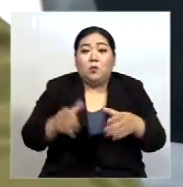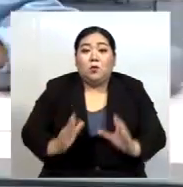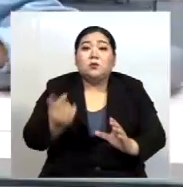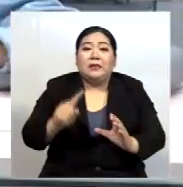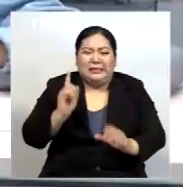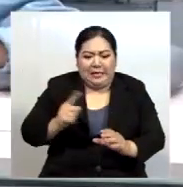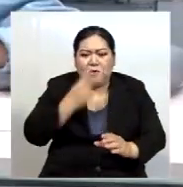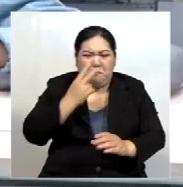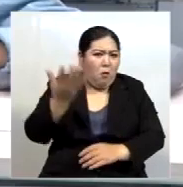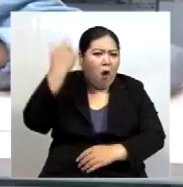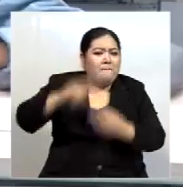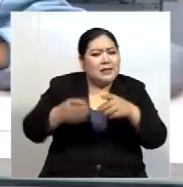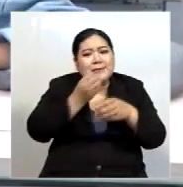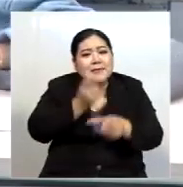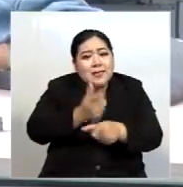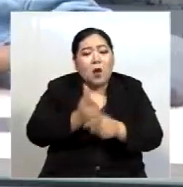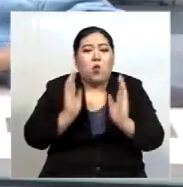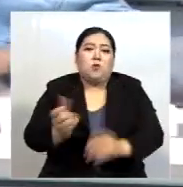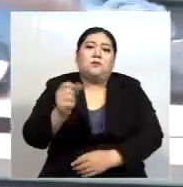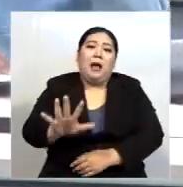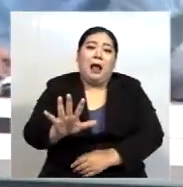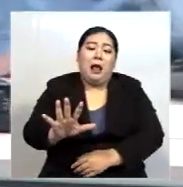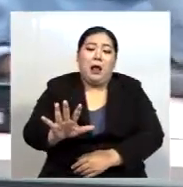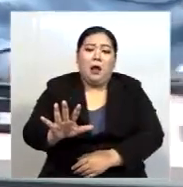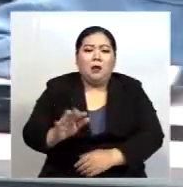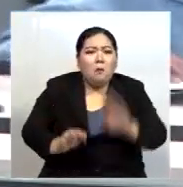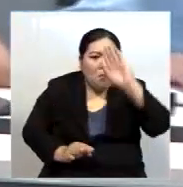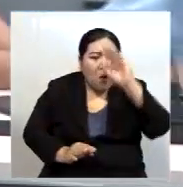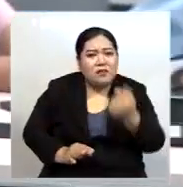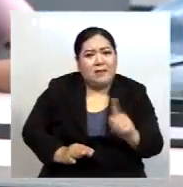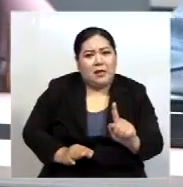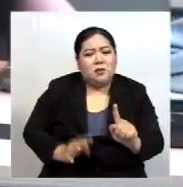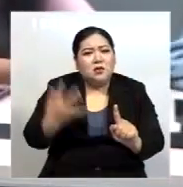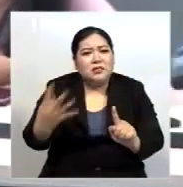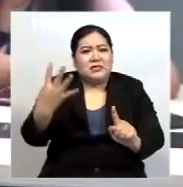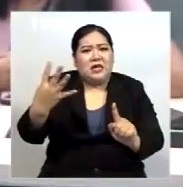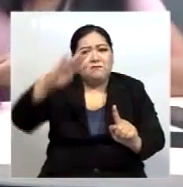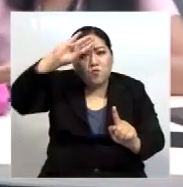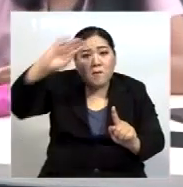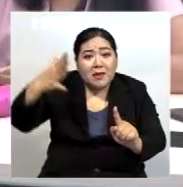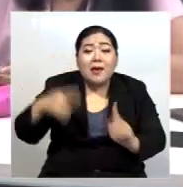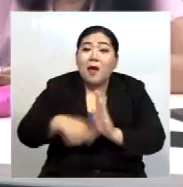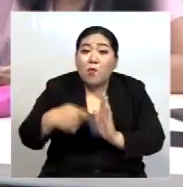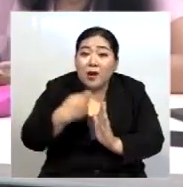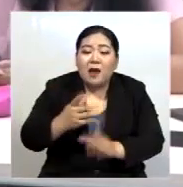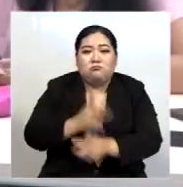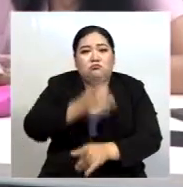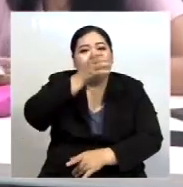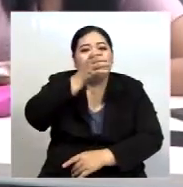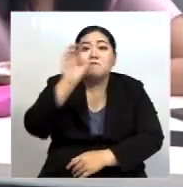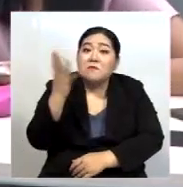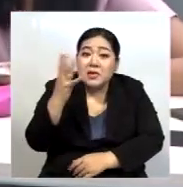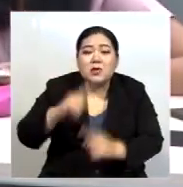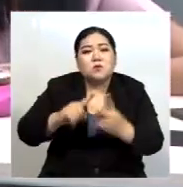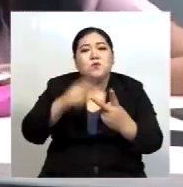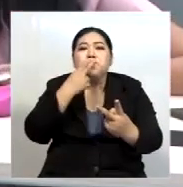ว่าอยู่ด้วยกันทั้งหมด15คนในระหว่างนั้นเนี่ยนะฮะแต่ปรากฏว่า4คนเนี่ยไม่ป่วยไม่ติดเชื้อเพราะว่าไม่ได้ดื่มเหล้าแล้วก็